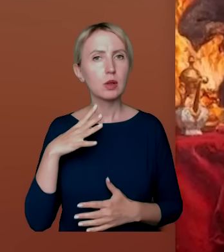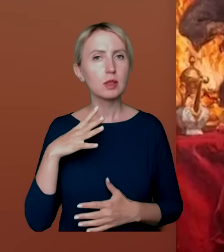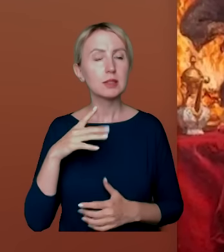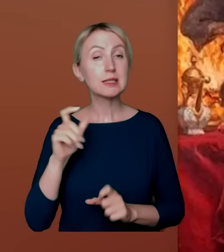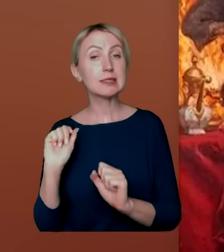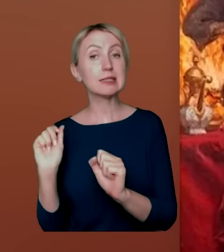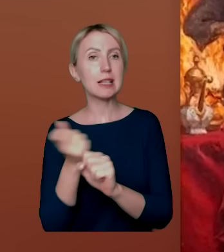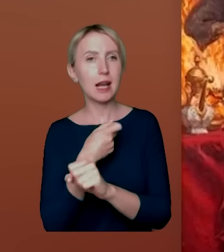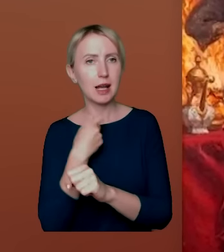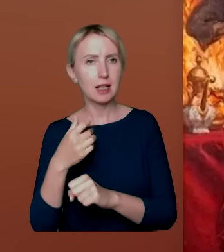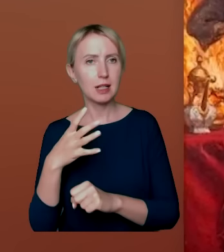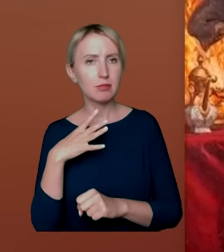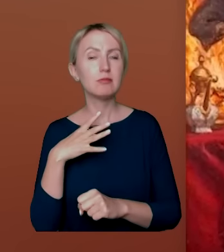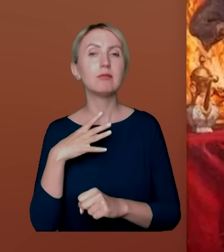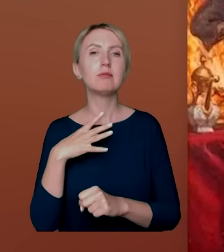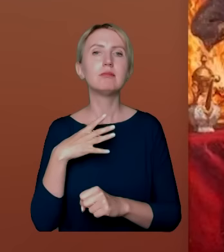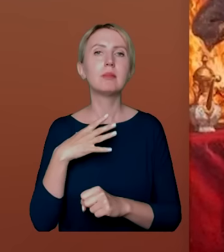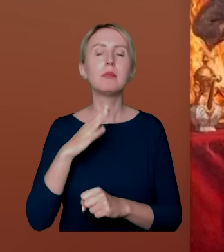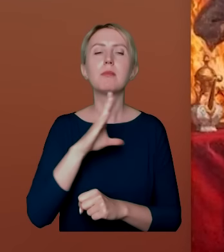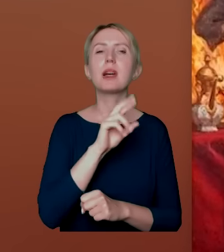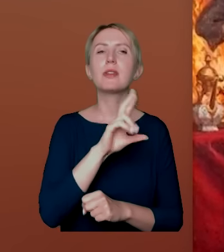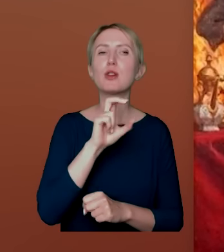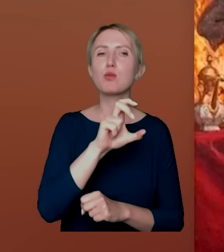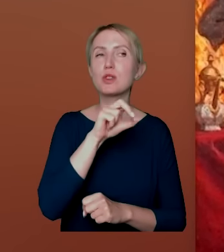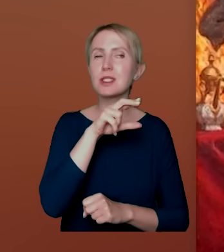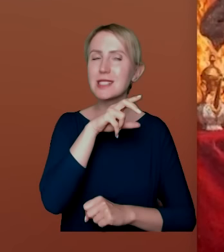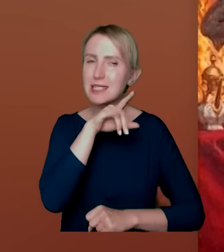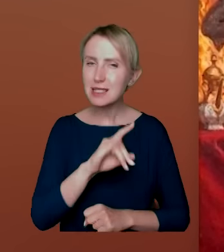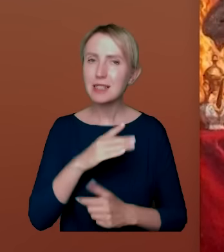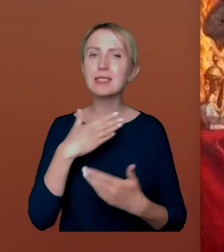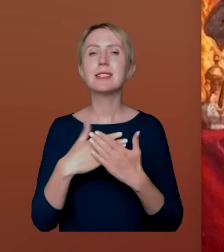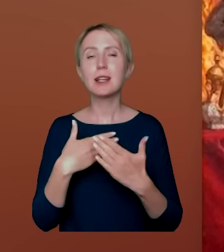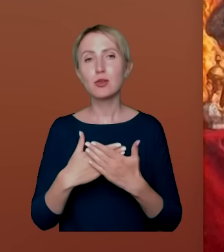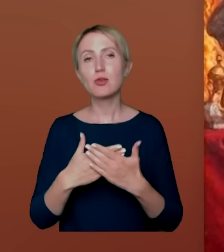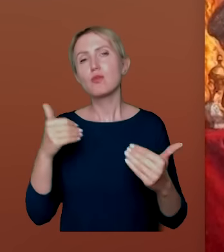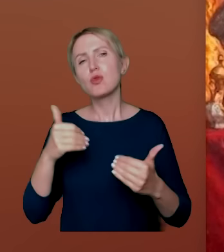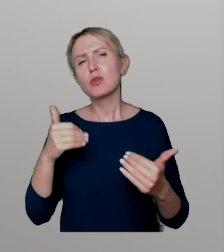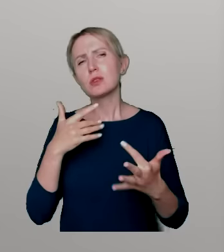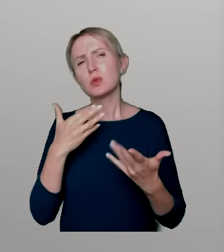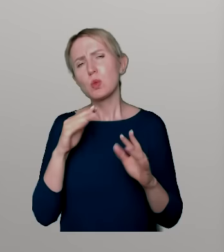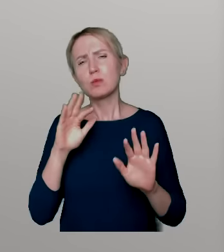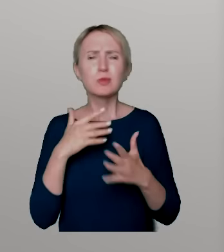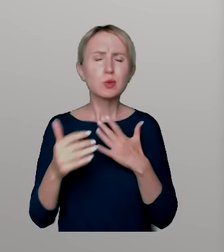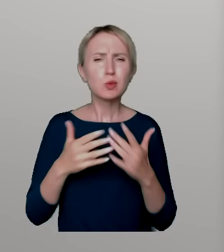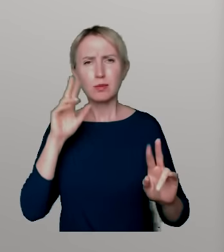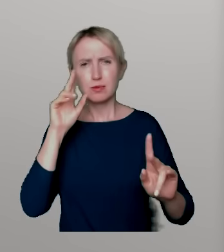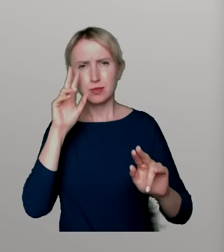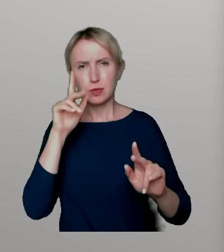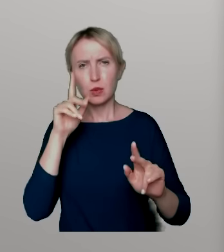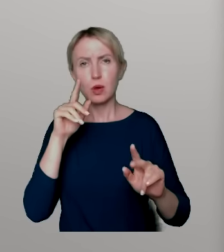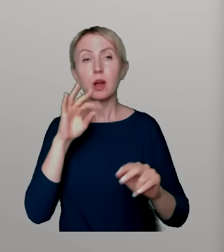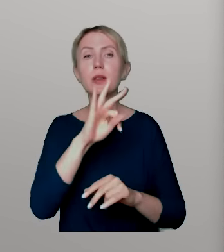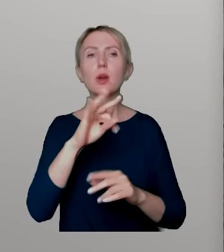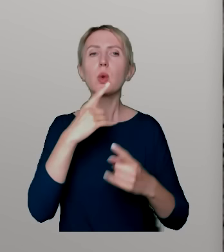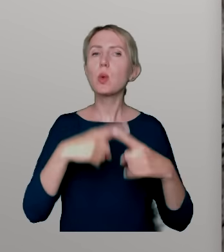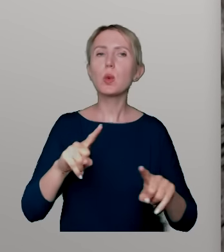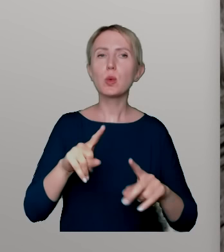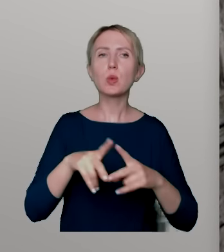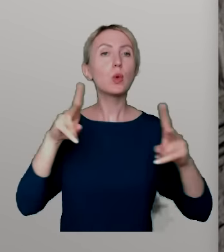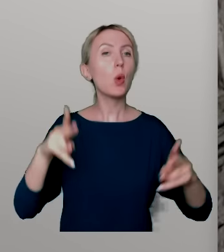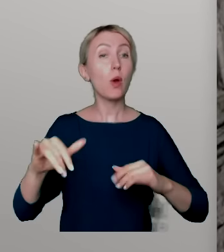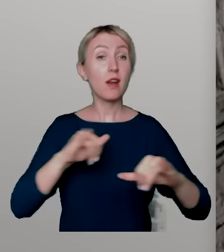ze strony Brandenburczyków. Być może dlatego jest słabo rozpoznawalną postacią. Jego krótkie królowanie ważne jest